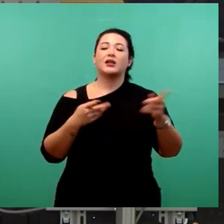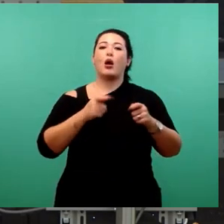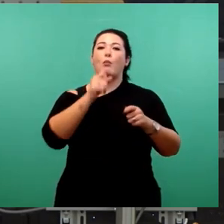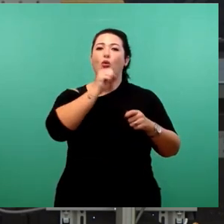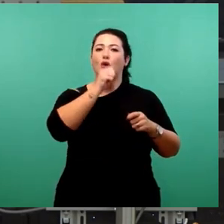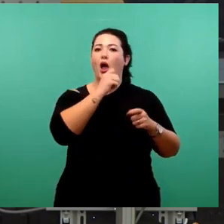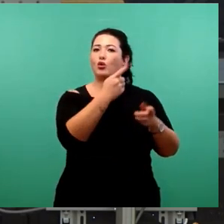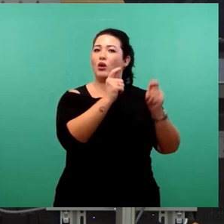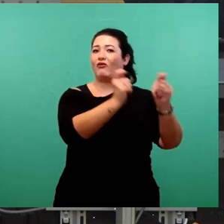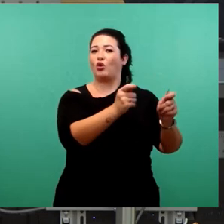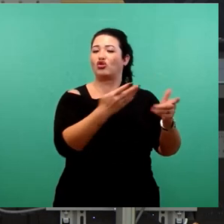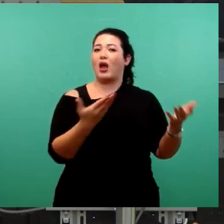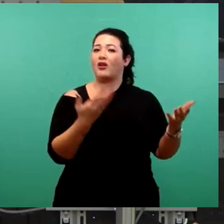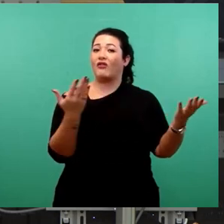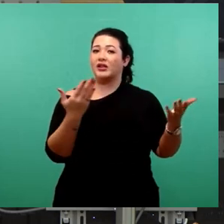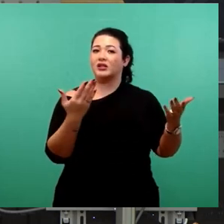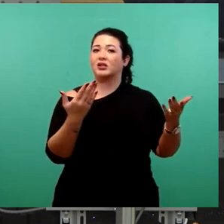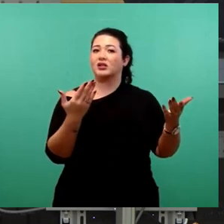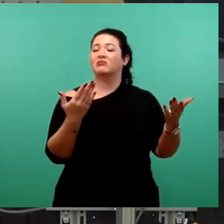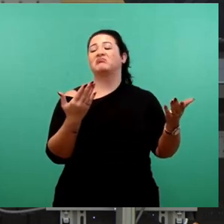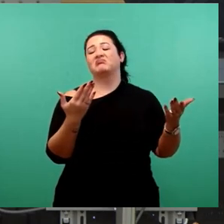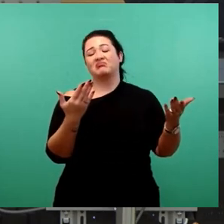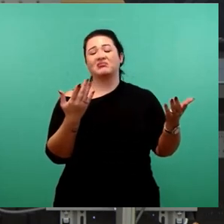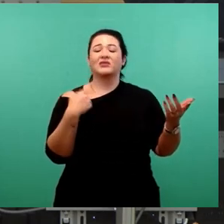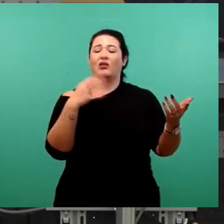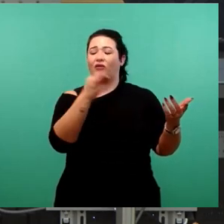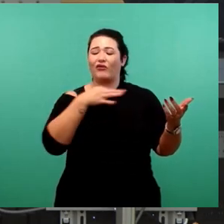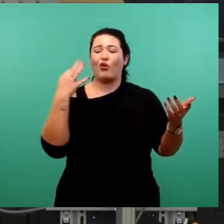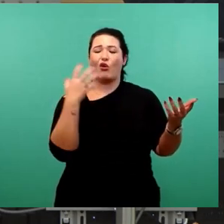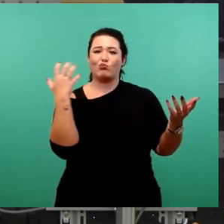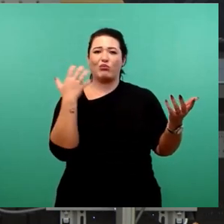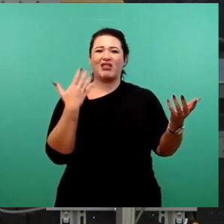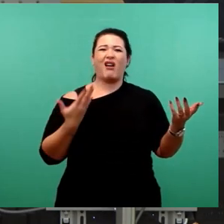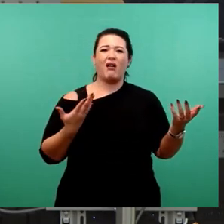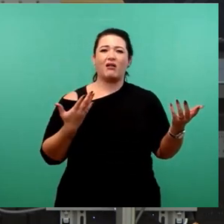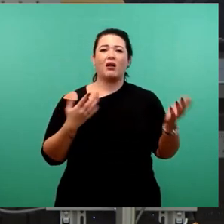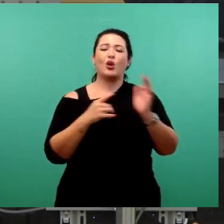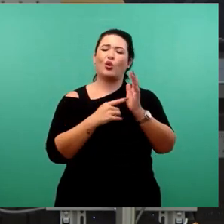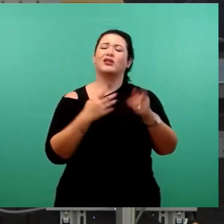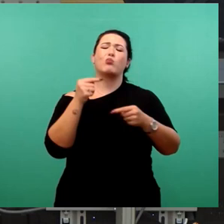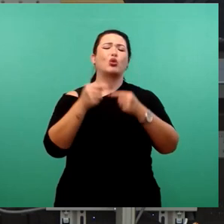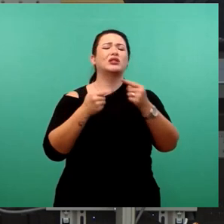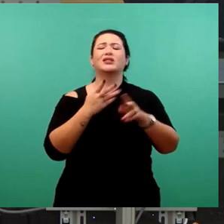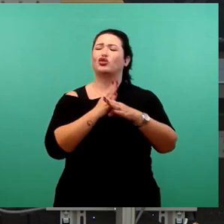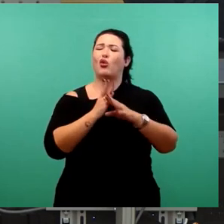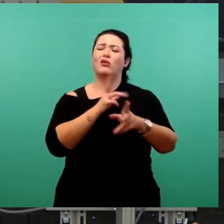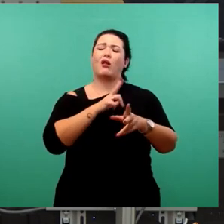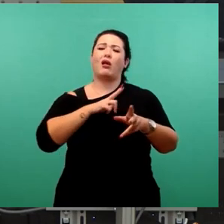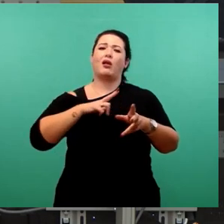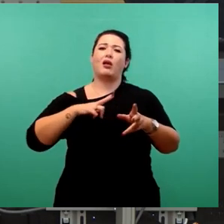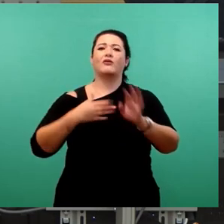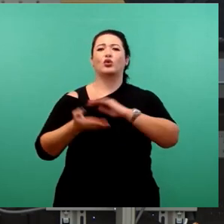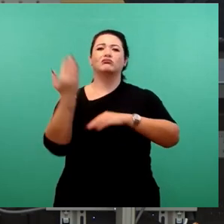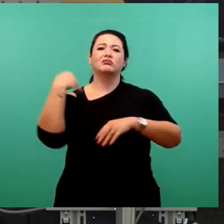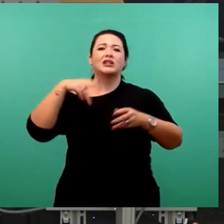Das macht es schon besonders bitter, weil wir uns einen so langen Prozess geleistet haben. Seit dem Sommer, es ist